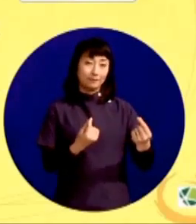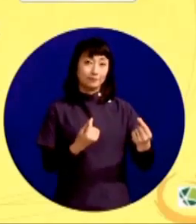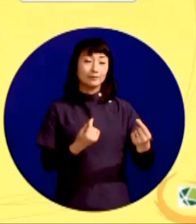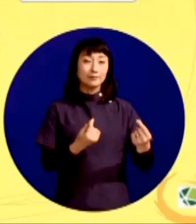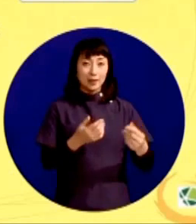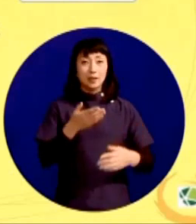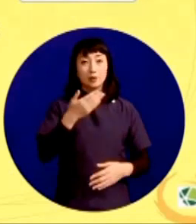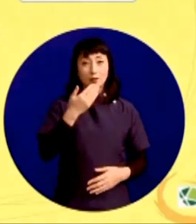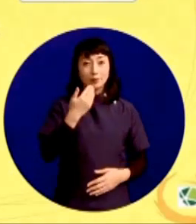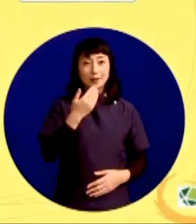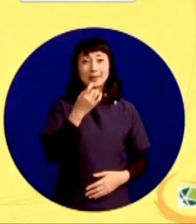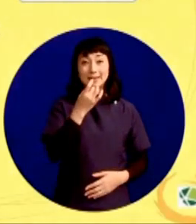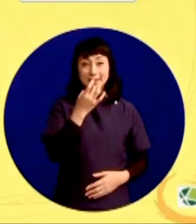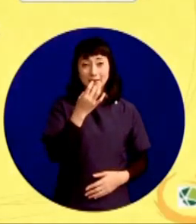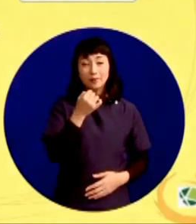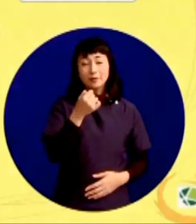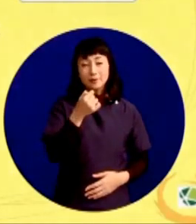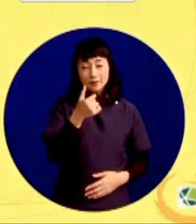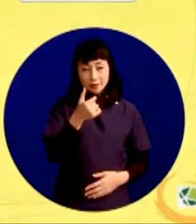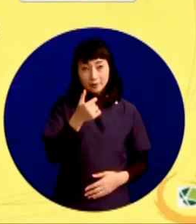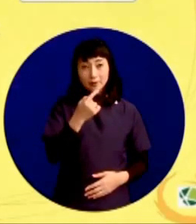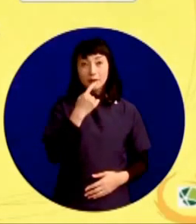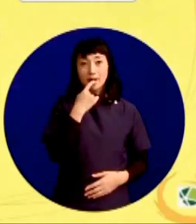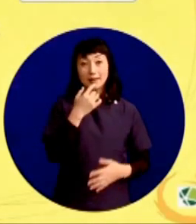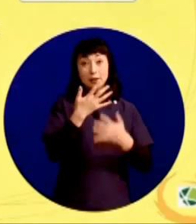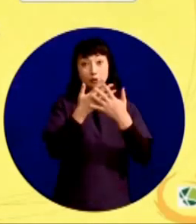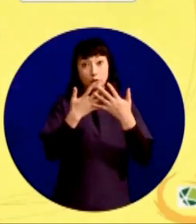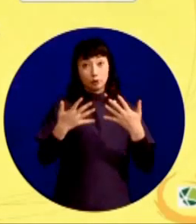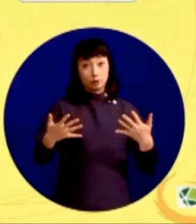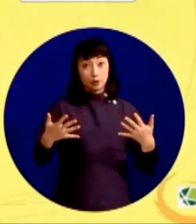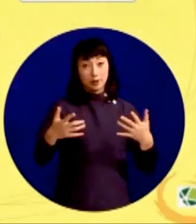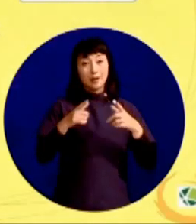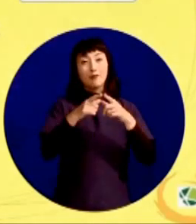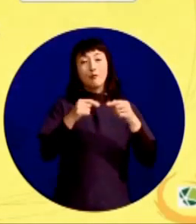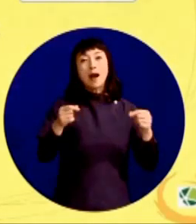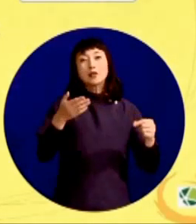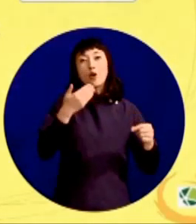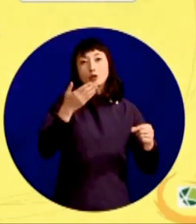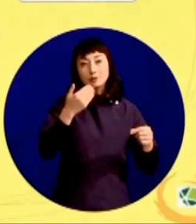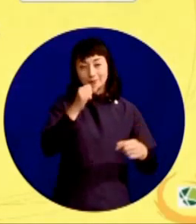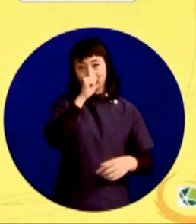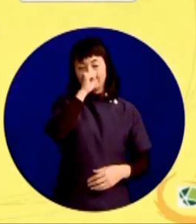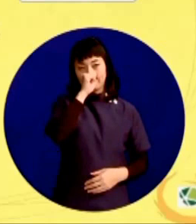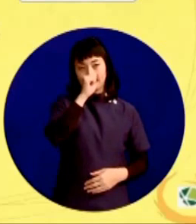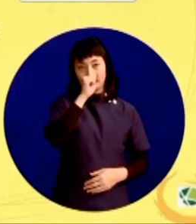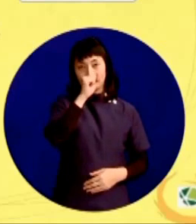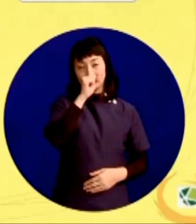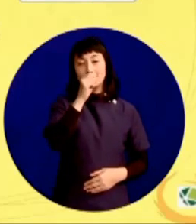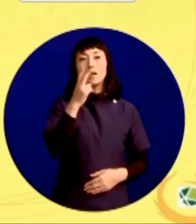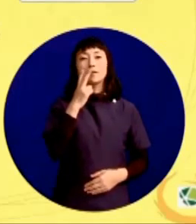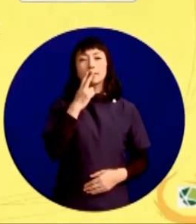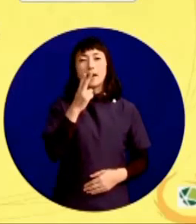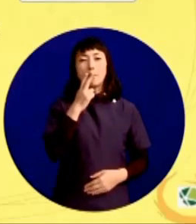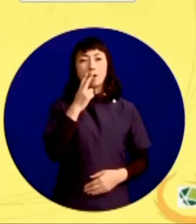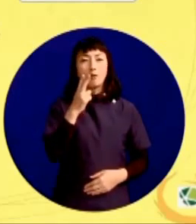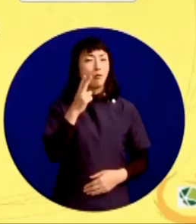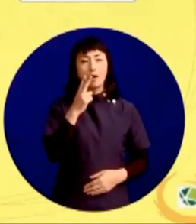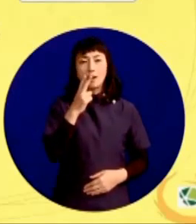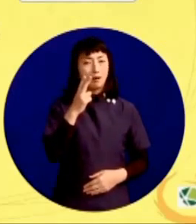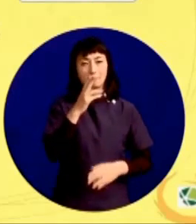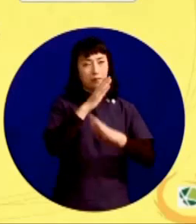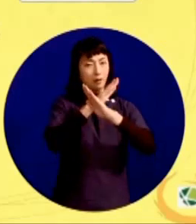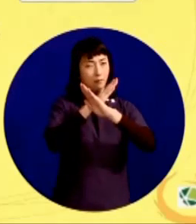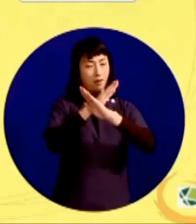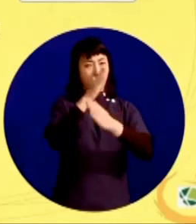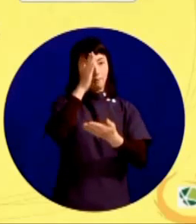は塩分控えめの和食が理想的ですタバコは血管を傷みますので今からでもやめて